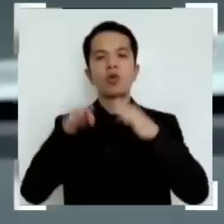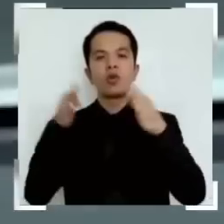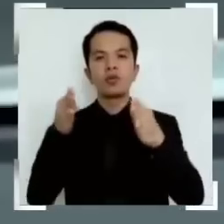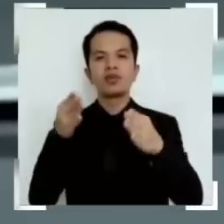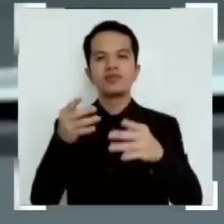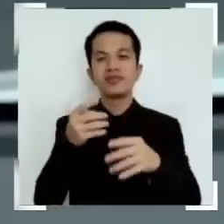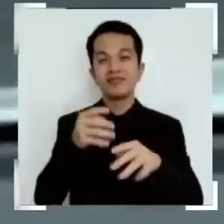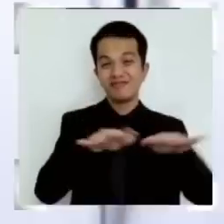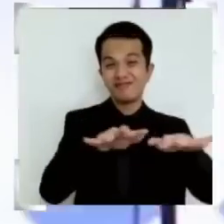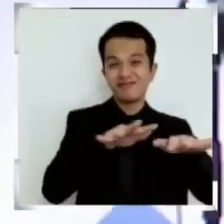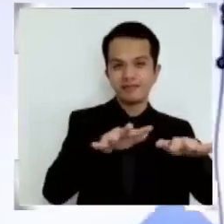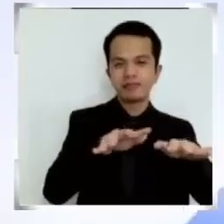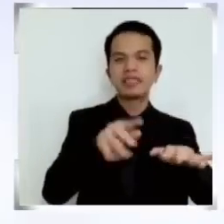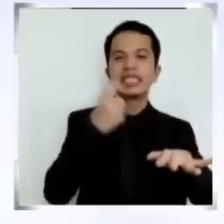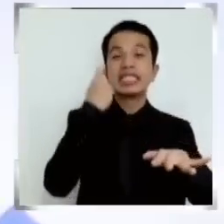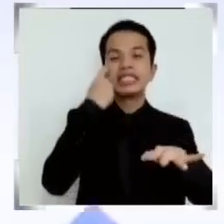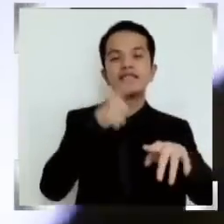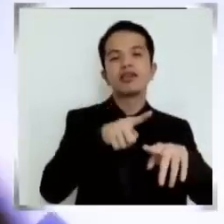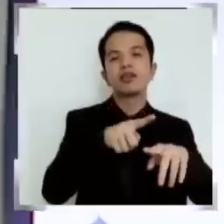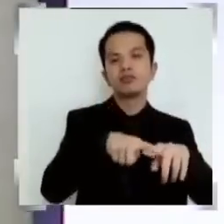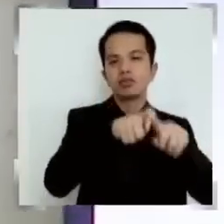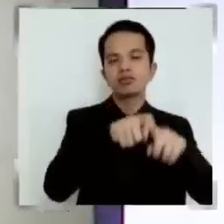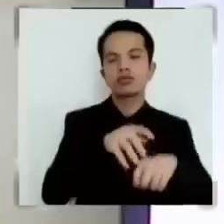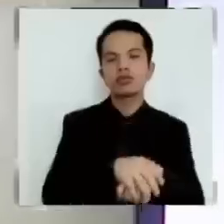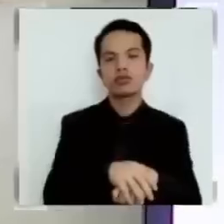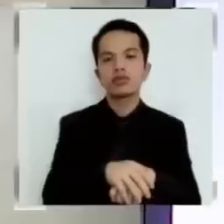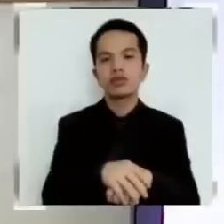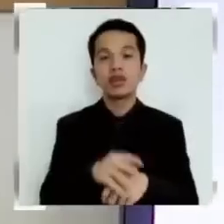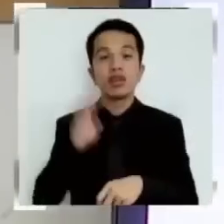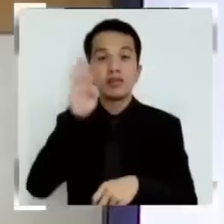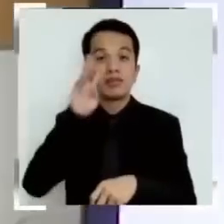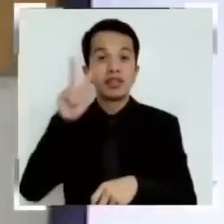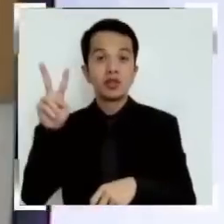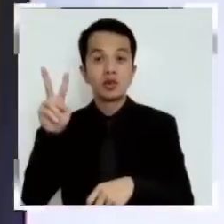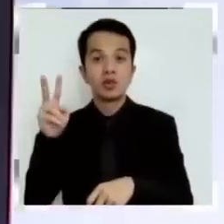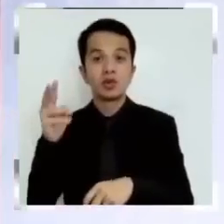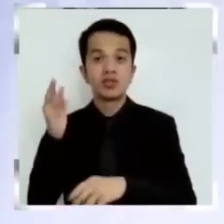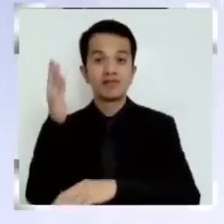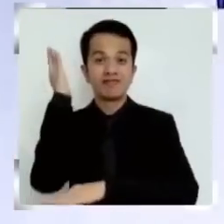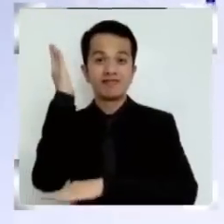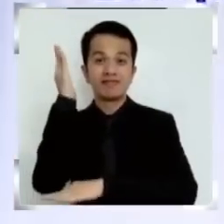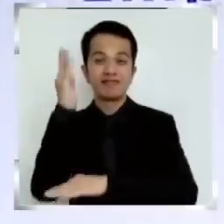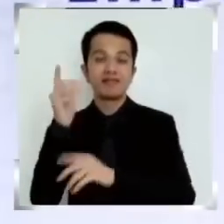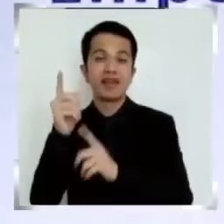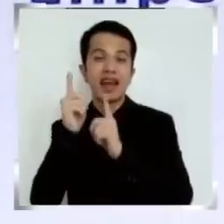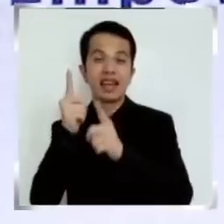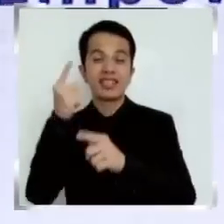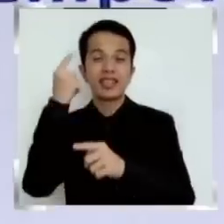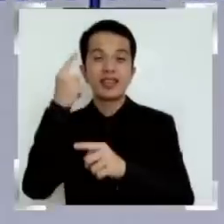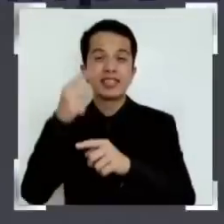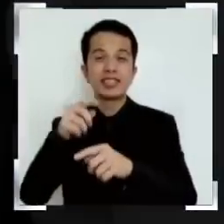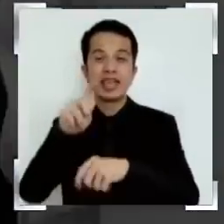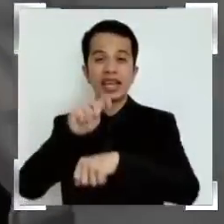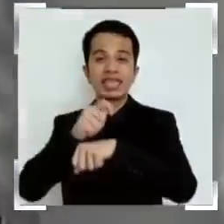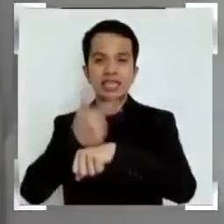sa inspeksyon. Pati si Pangulong Bongbong Marcos na nooy dumadalo sa aktibidad sa Taguig,